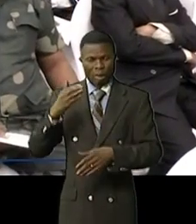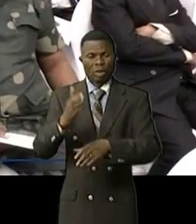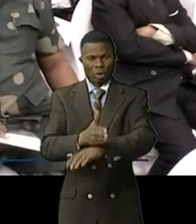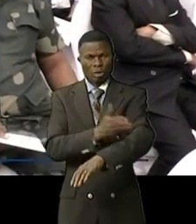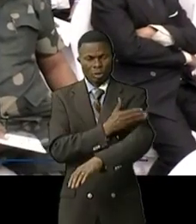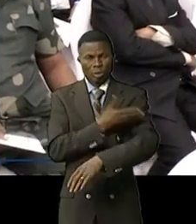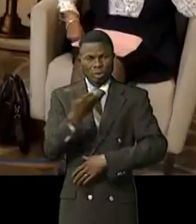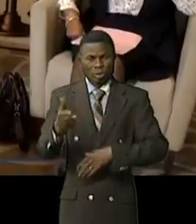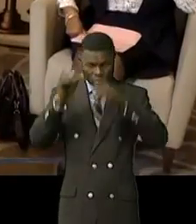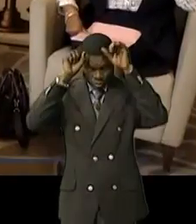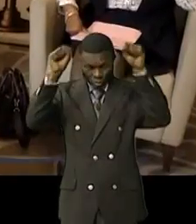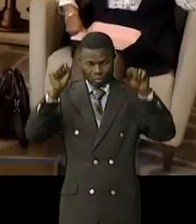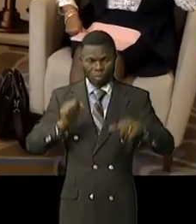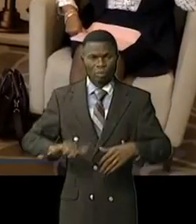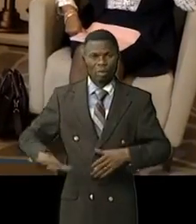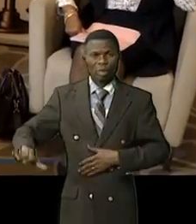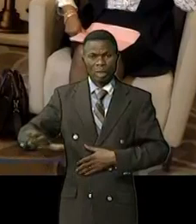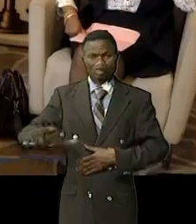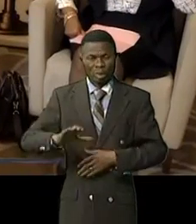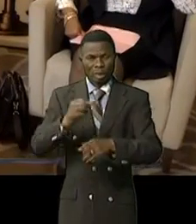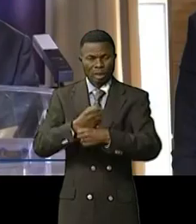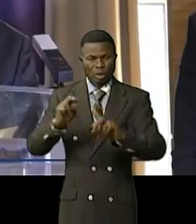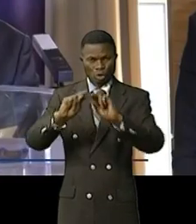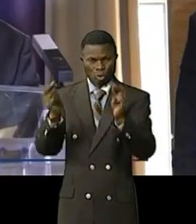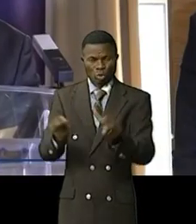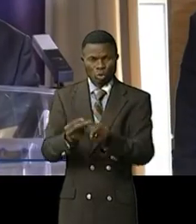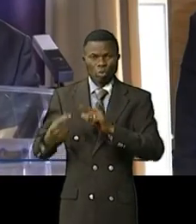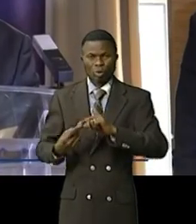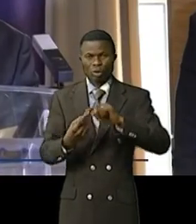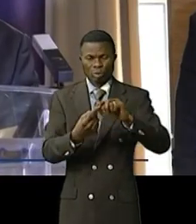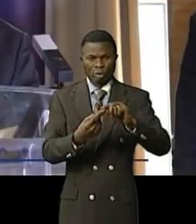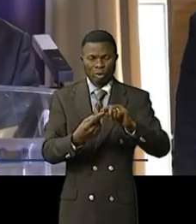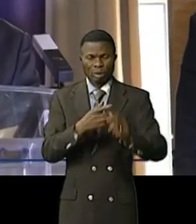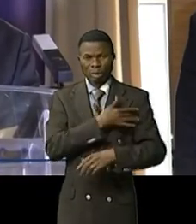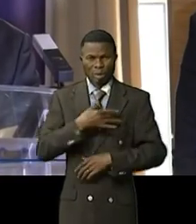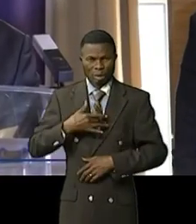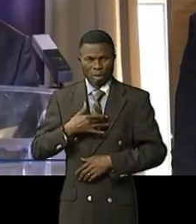chef de l'État a mis en place un service spécialisé dénommé